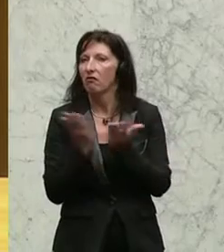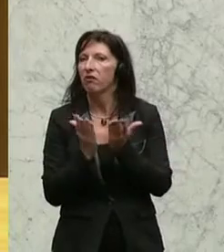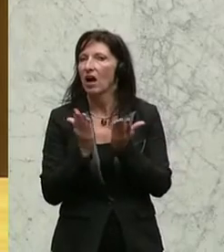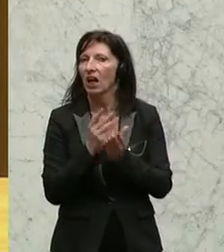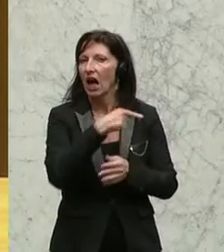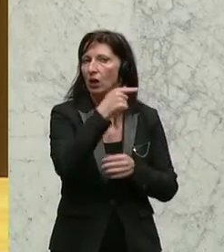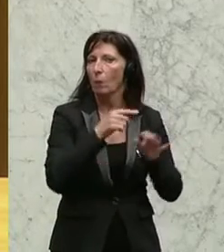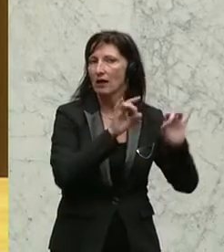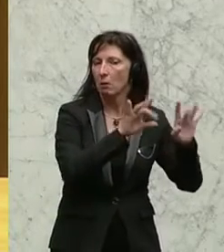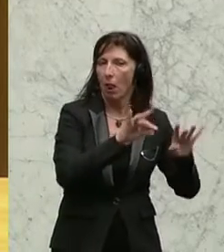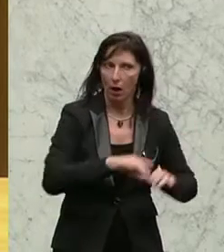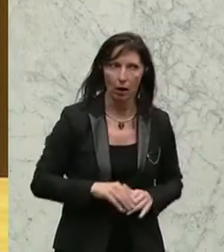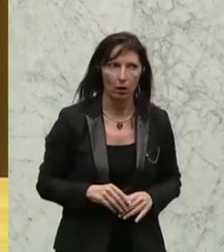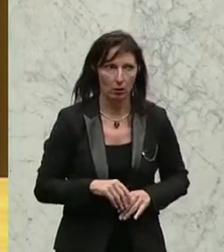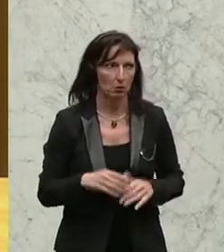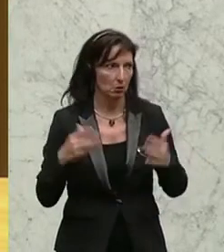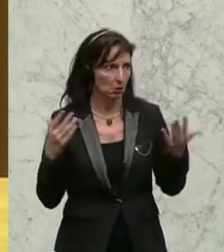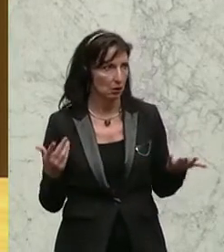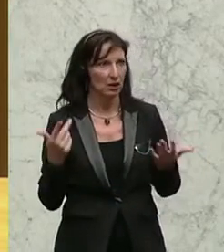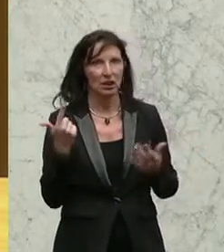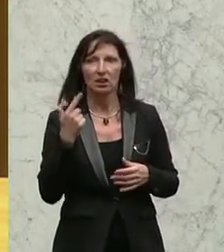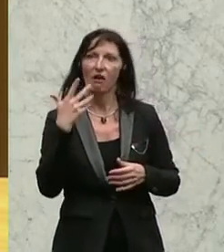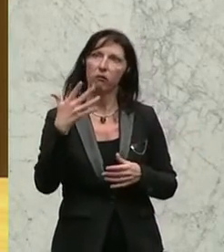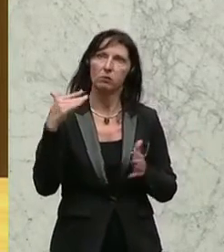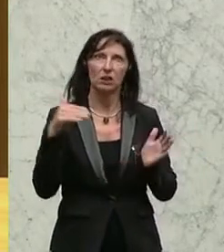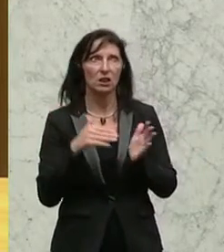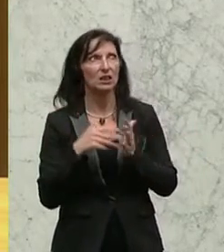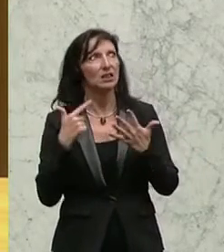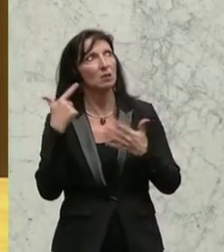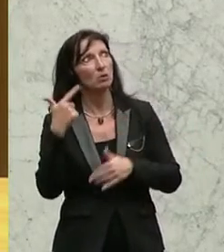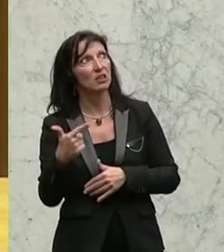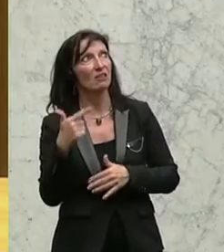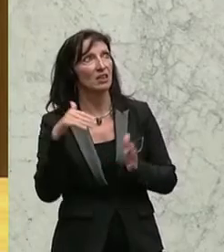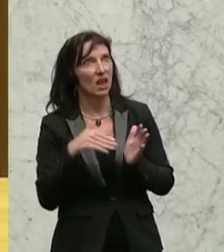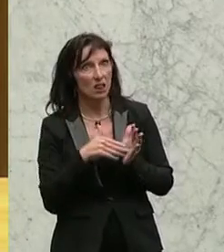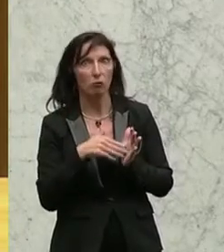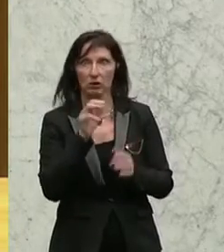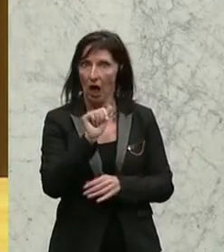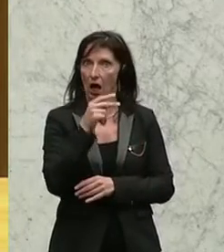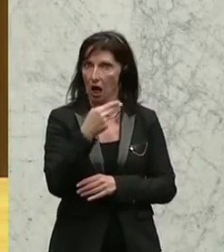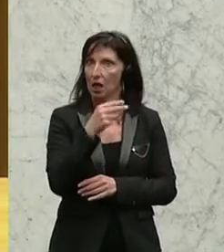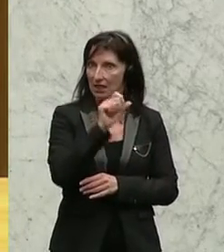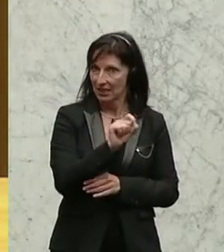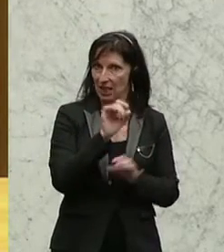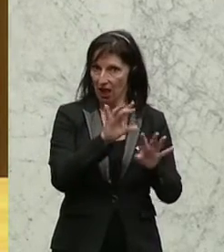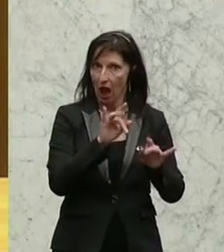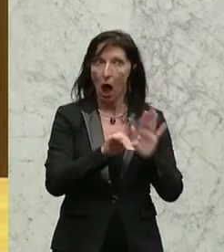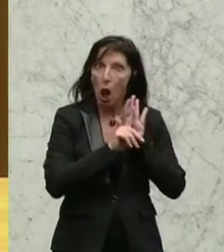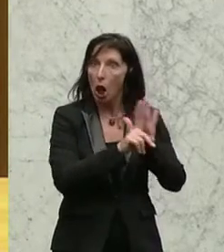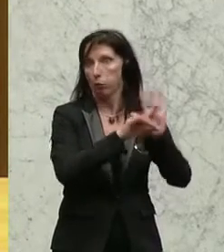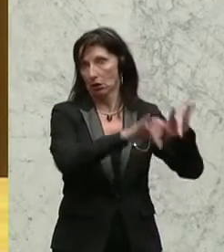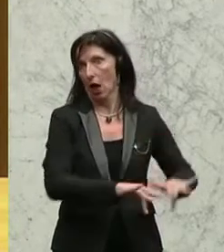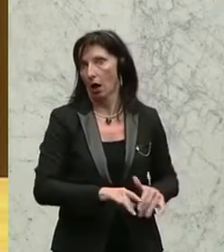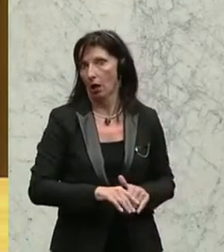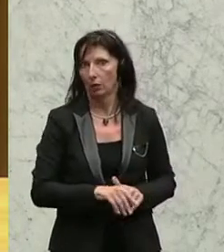den AHS-Lehrern. Also wenn man sagt 52.000, haben wir 27.000 AHS-Lehrer, die haben sehr wohl eine Lobby. Und ich